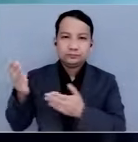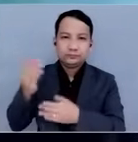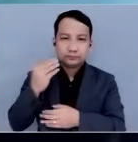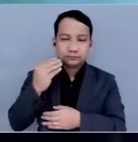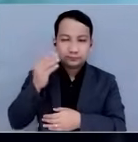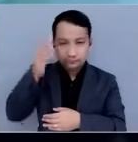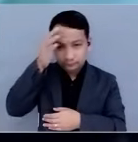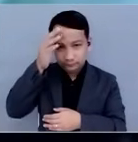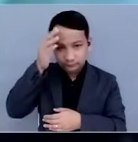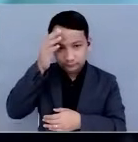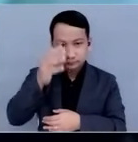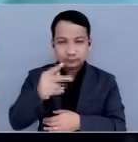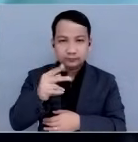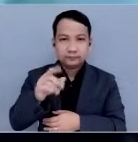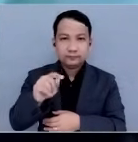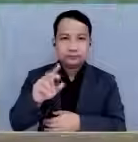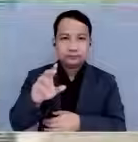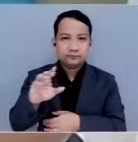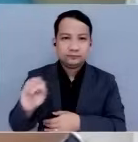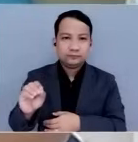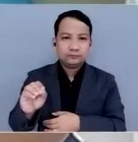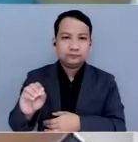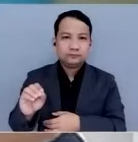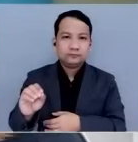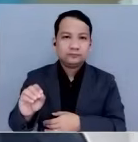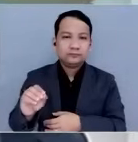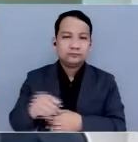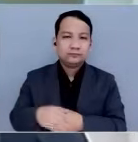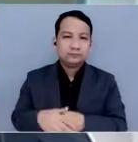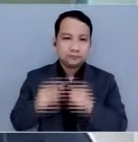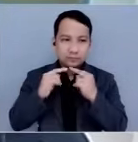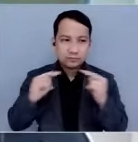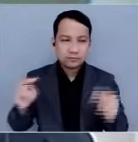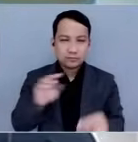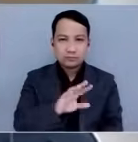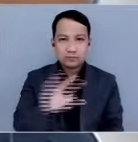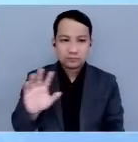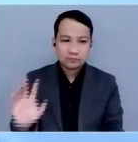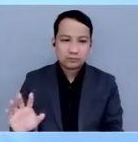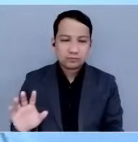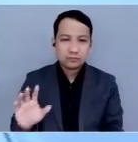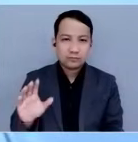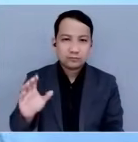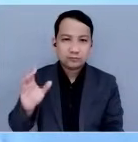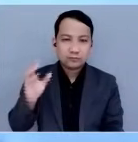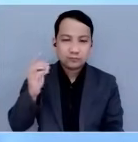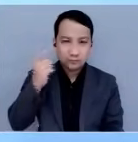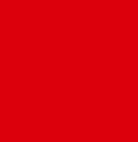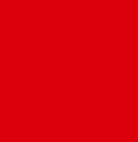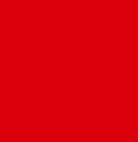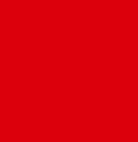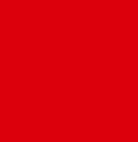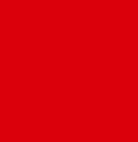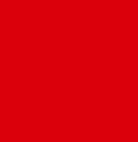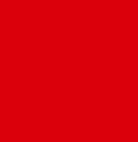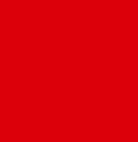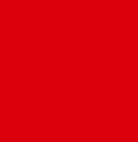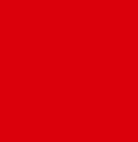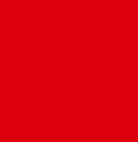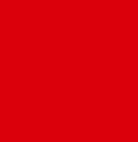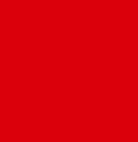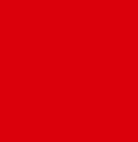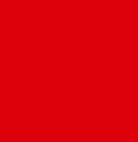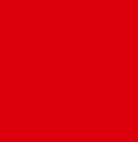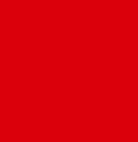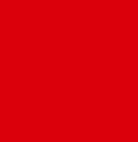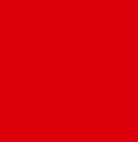Kutud ang labi ng mga biktima. Nagbabalita mula sa frontline, Gary De Leon, News 5. Mga kapatid, Jess